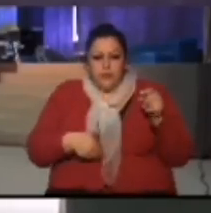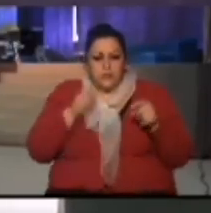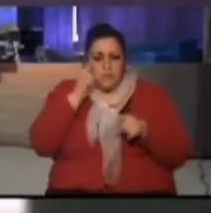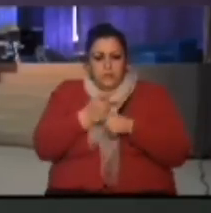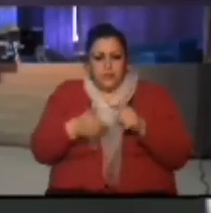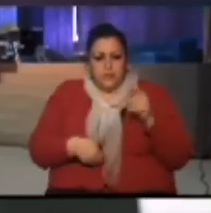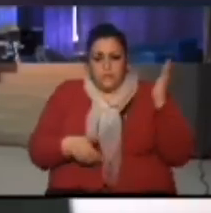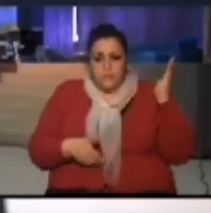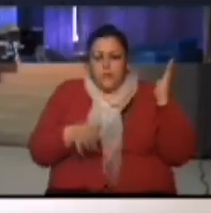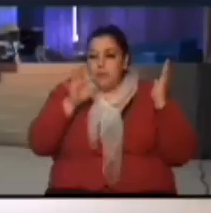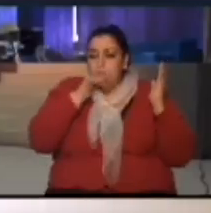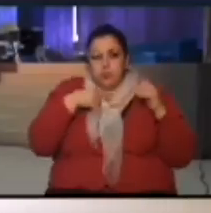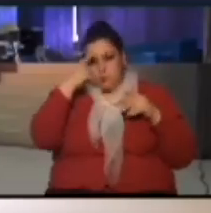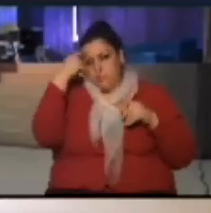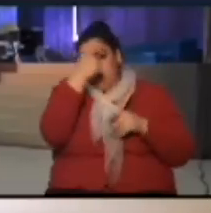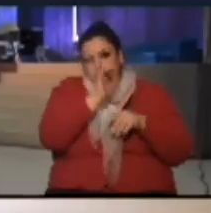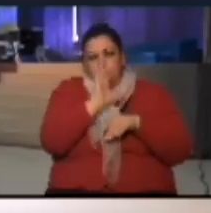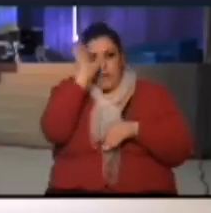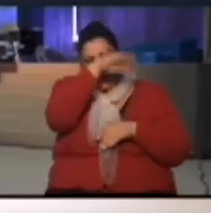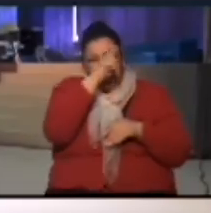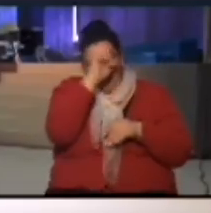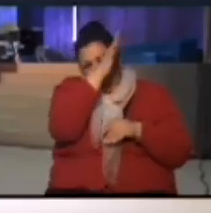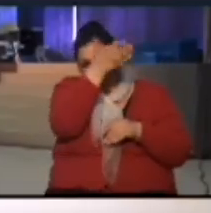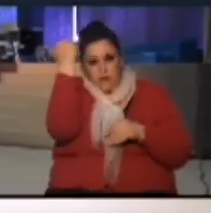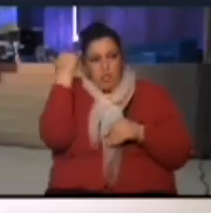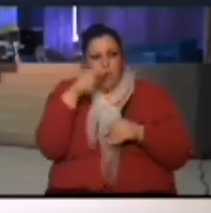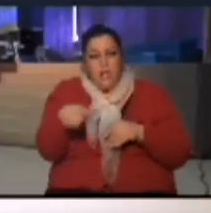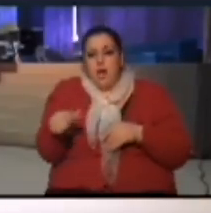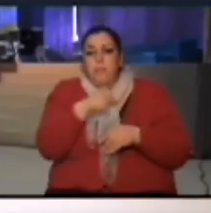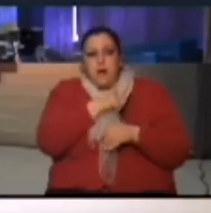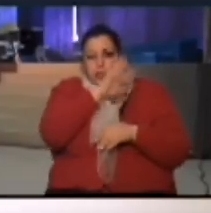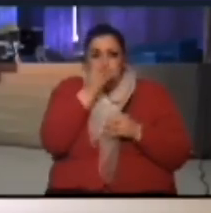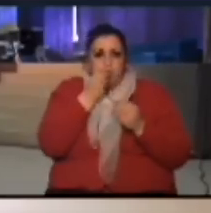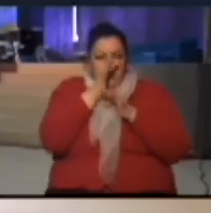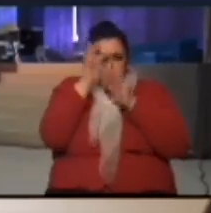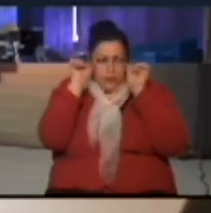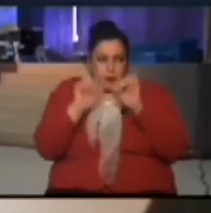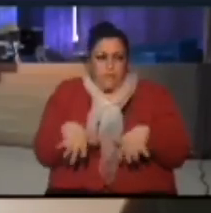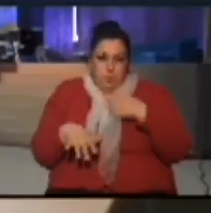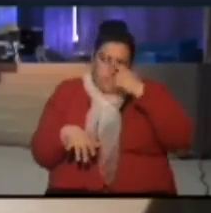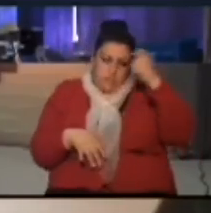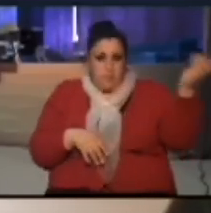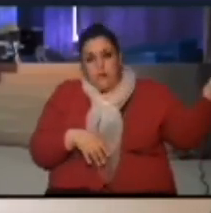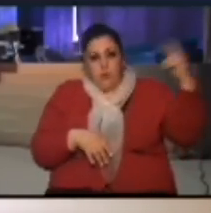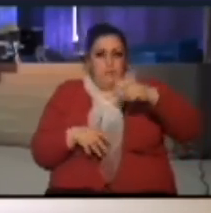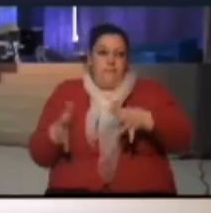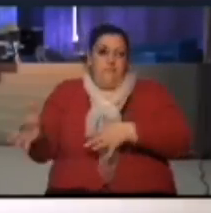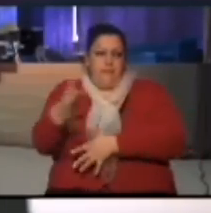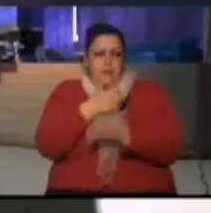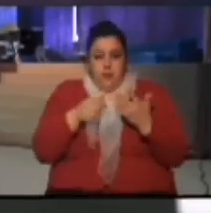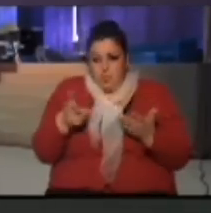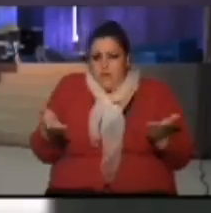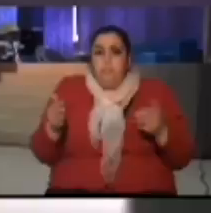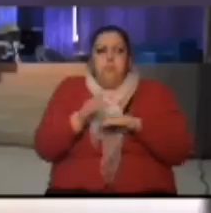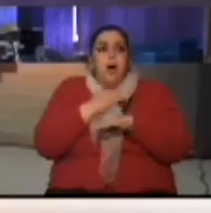չի, մի րոպե շուտ խաբարը, ներողություն, խաբարը տեղ պիտի հասցնենք, մի րոպե շուտ մարդկանց ասենք, էսի ավետիս է,